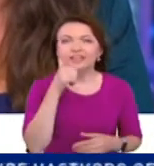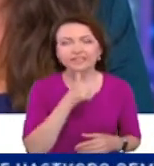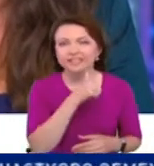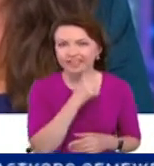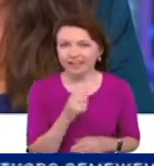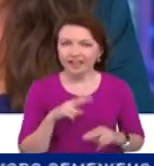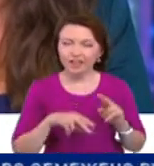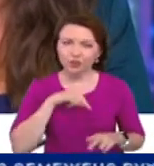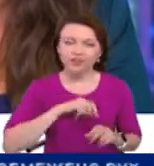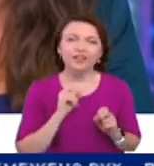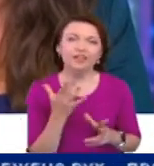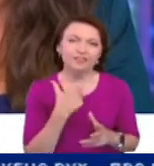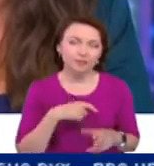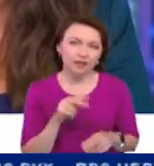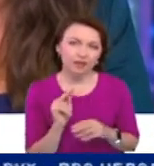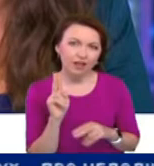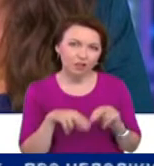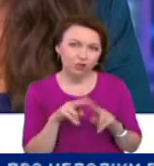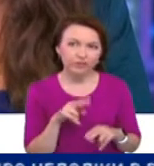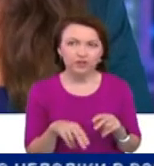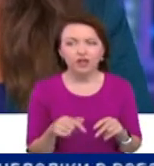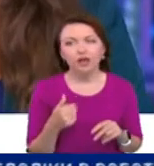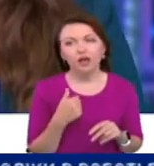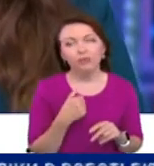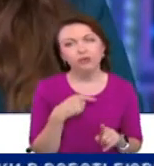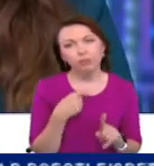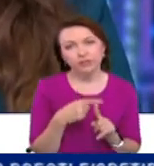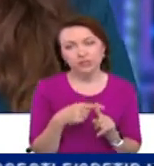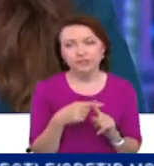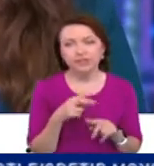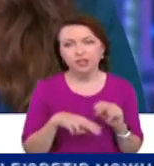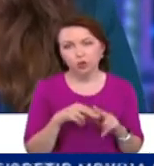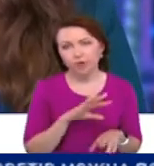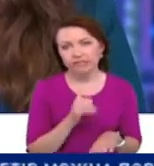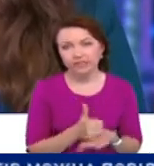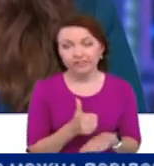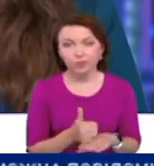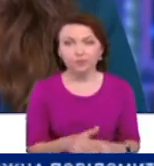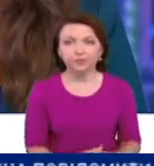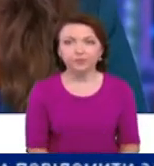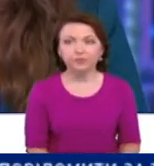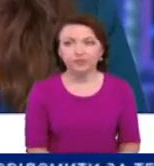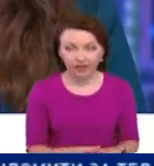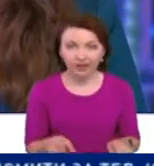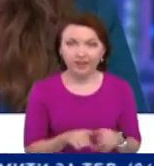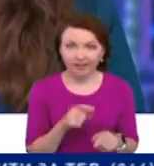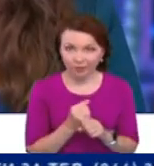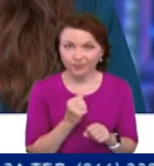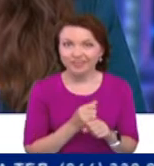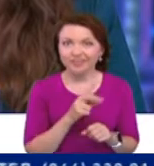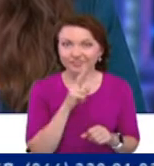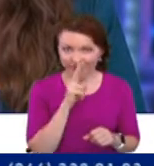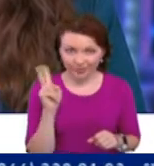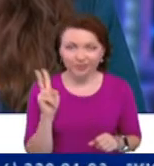налаштування? Як ти себе налаштовуєш? Ну, пожалуй, позитивний настрой в основному. І так ти робила 2 роки тому перед